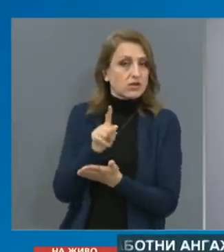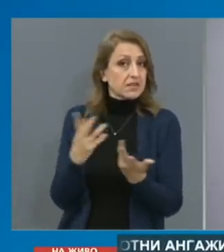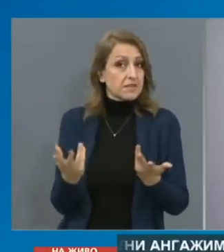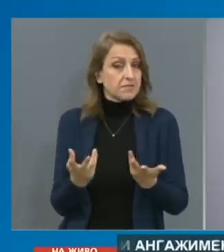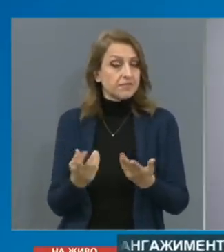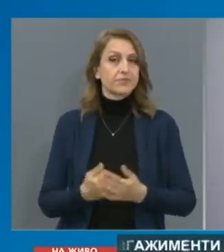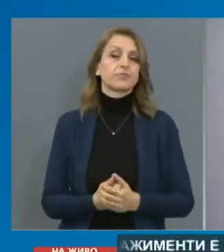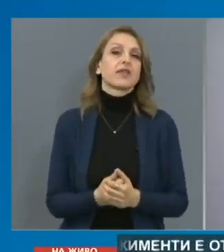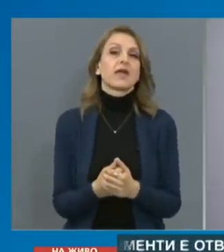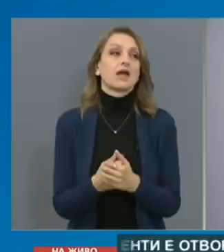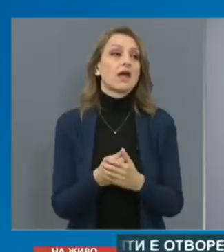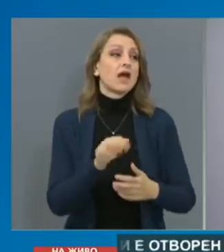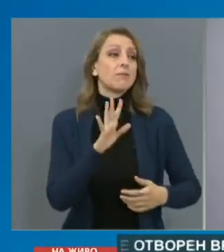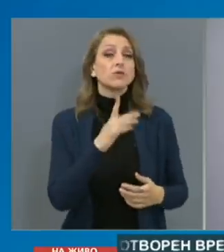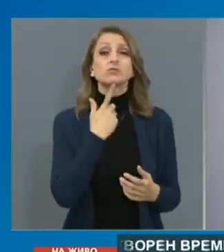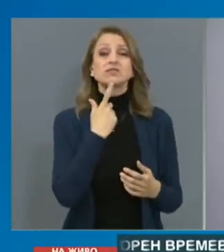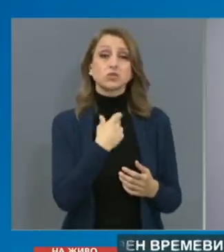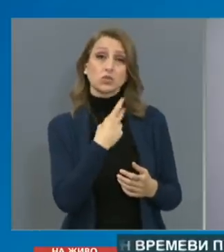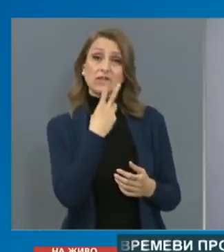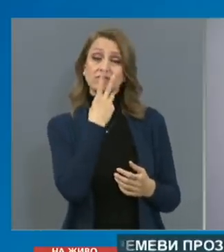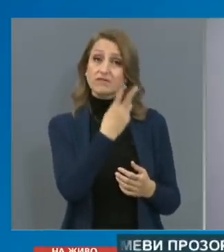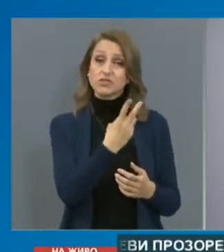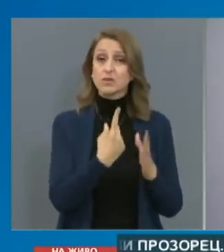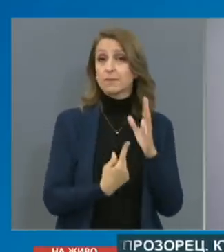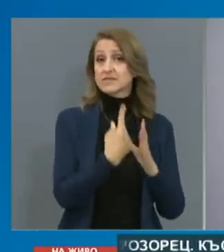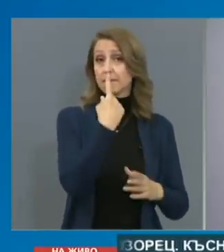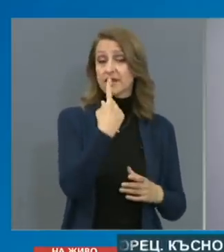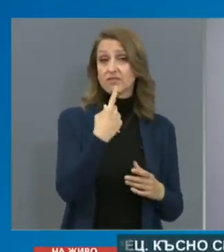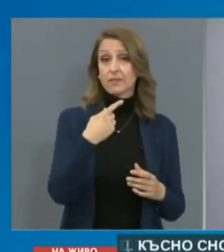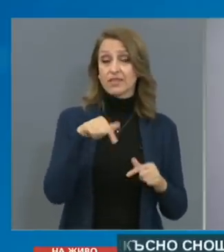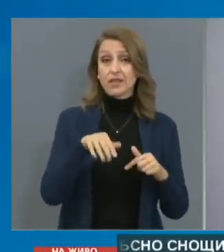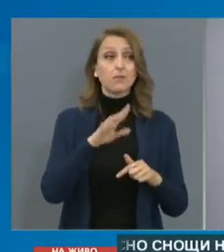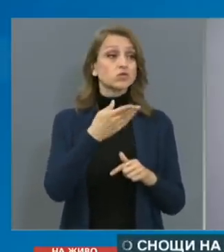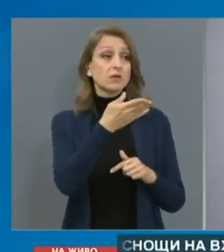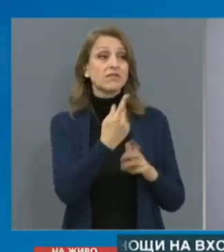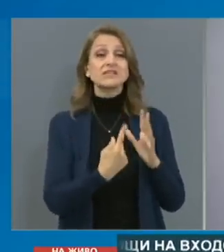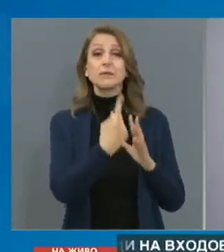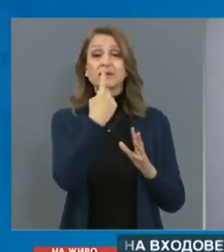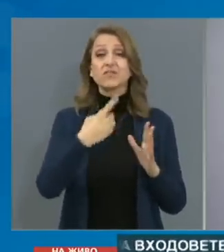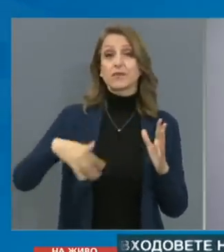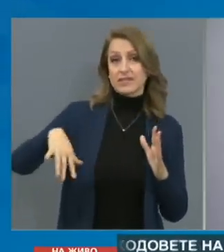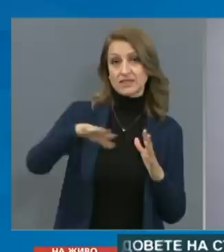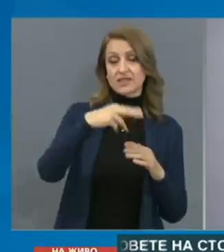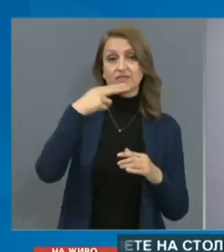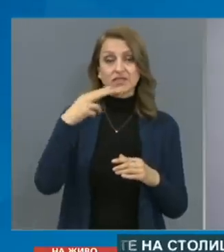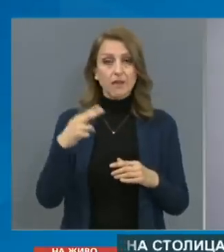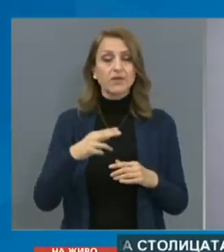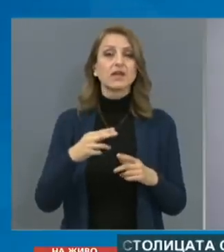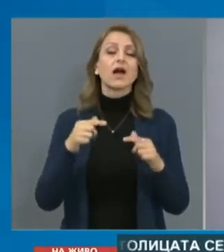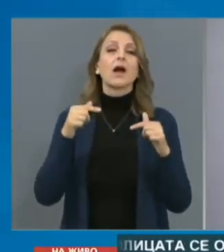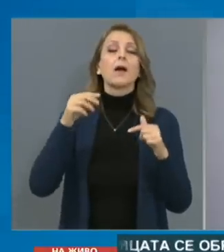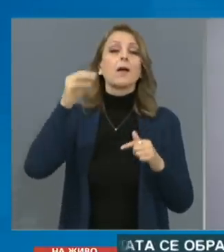Най-вероятно заради това, че ви виждам за първи път и сигурно за първи път сте в темата, в България никой не